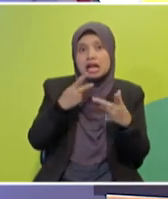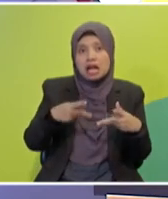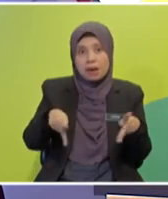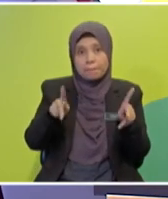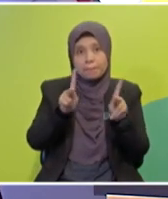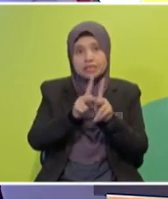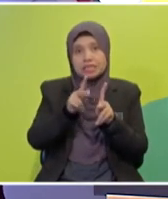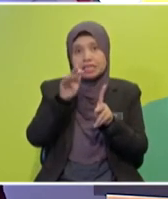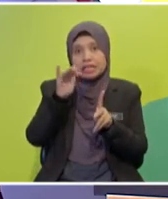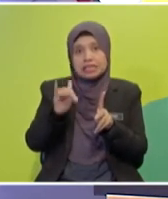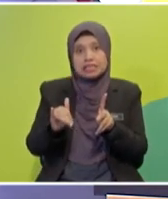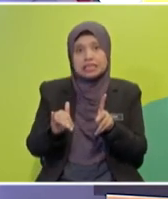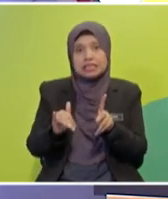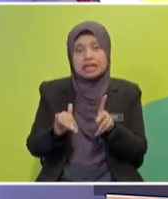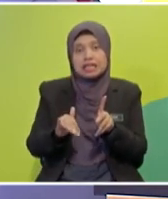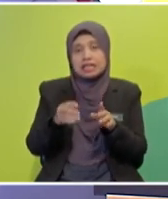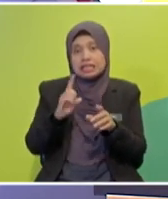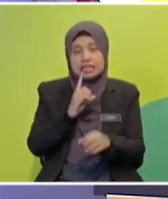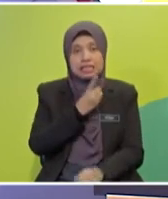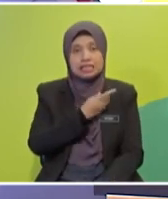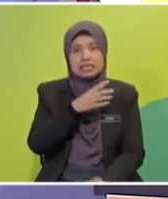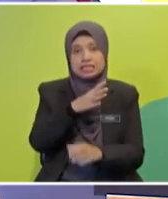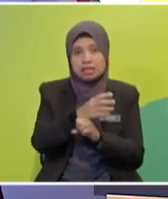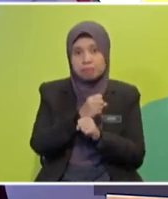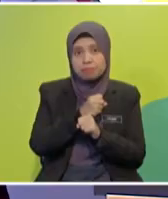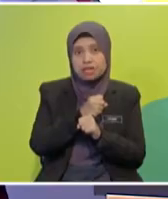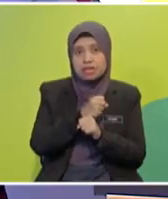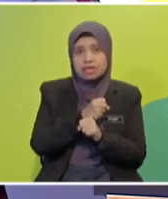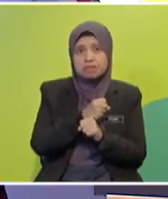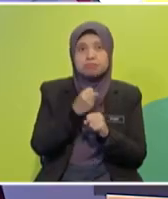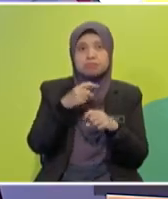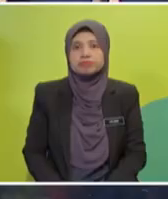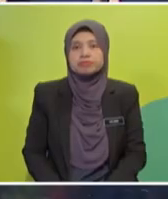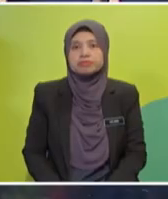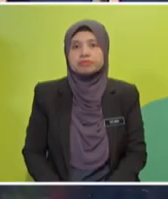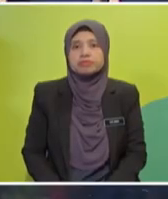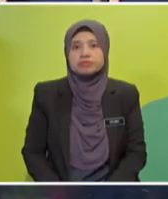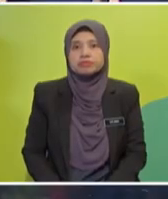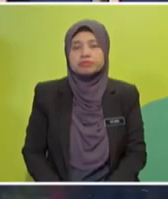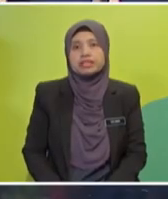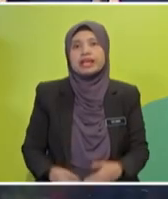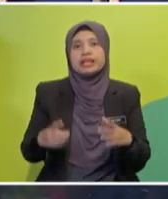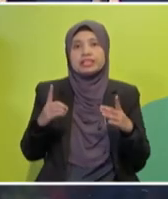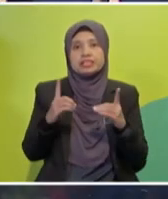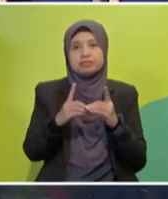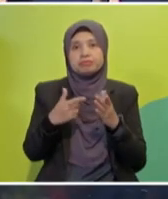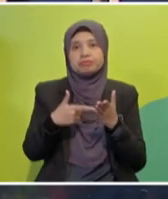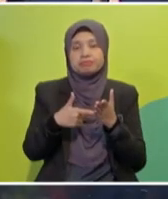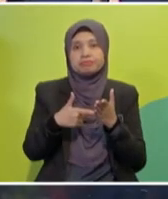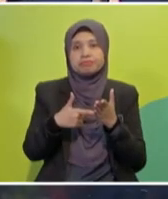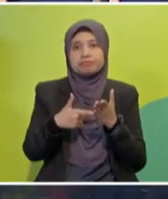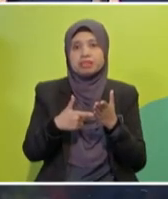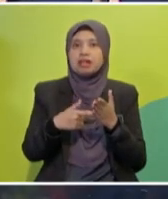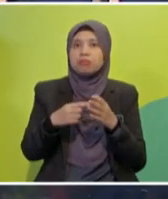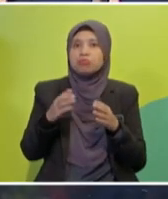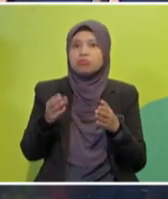kepentingan yang kita dapat apabila kita dah bersuci daripada hadas. Okey, Ustazah. Jadi murid-murid kita agaknya